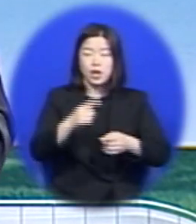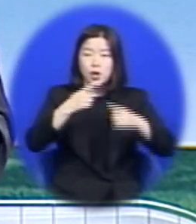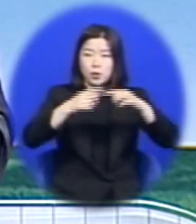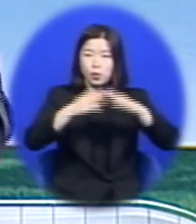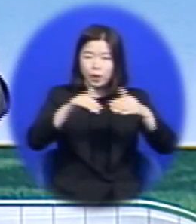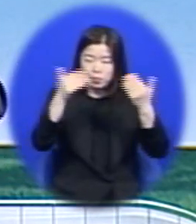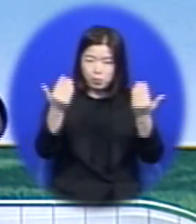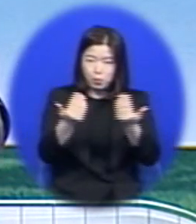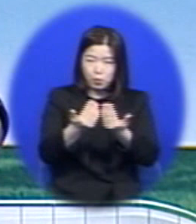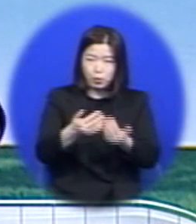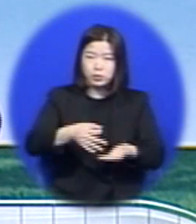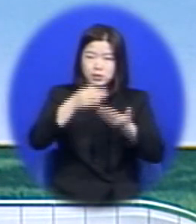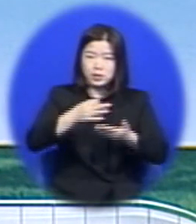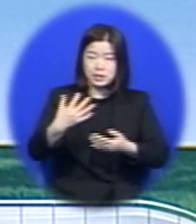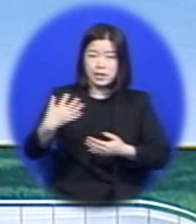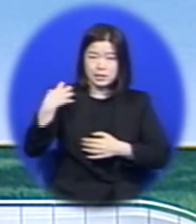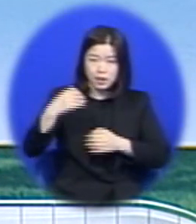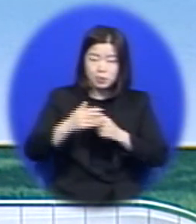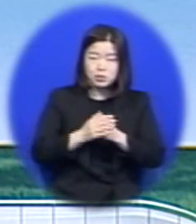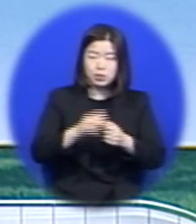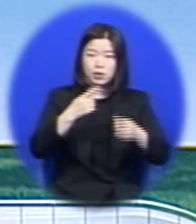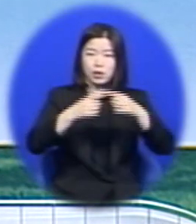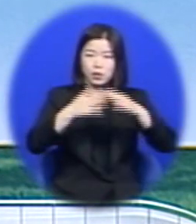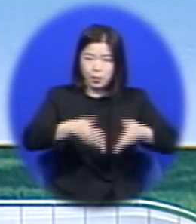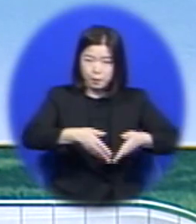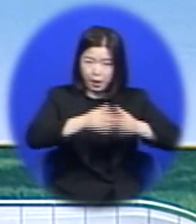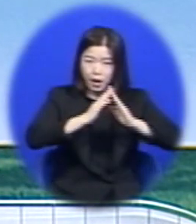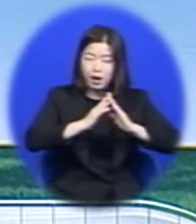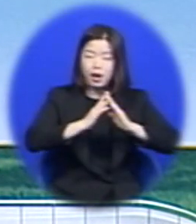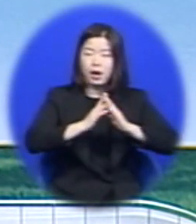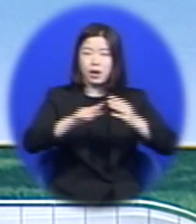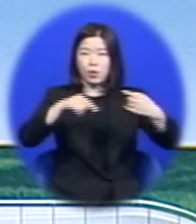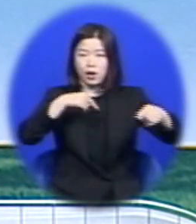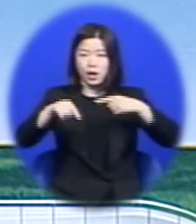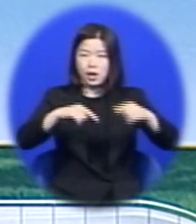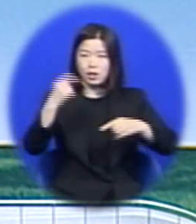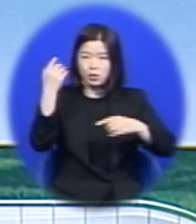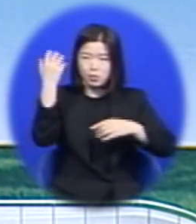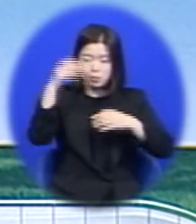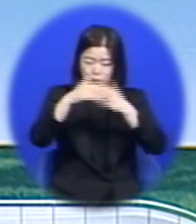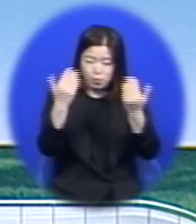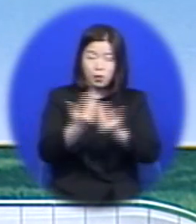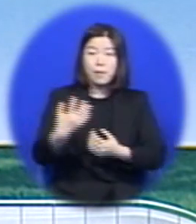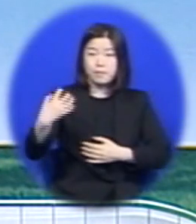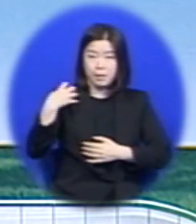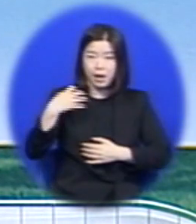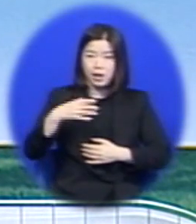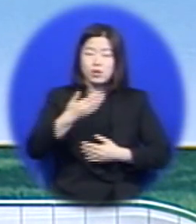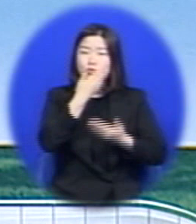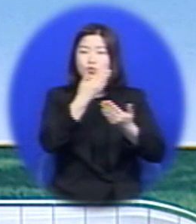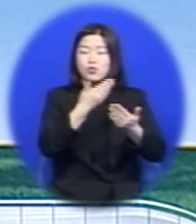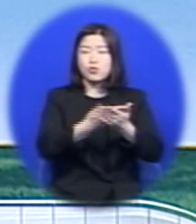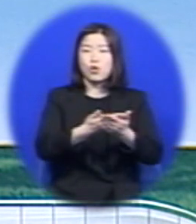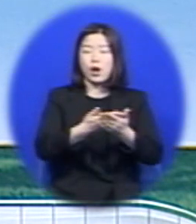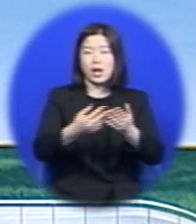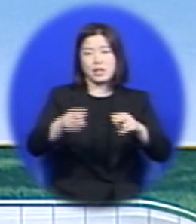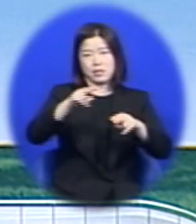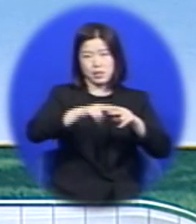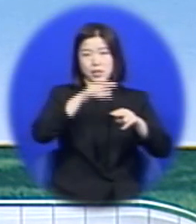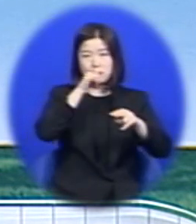책임지고 예배당도 건축하고 교회를 관리하는 총 책임을 맡고 있는 그런 교회의 중요한